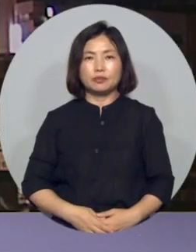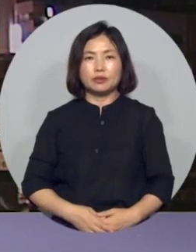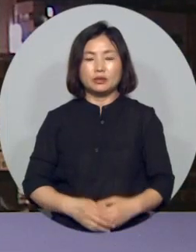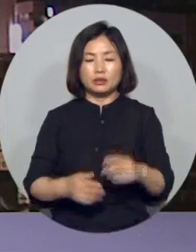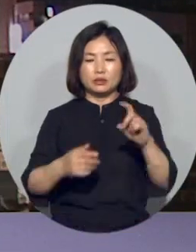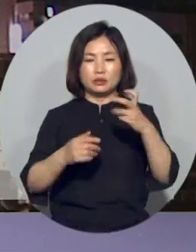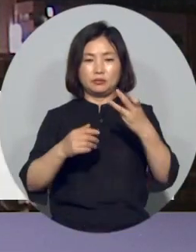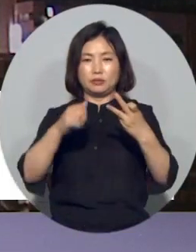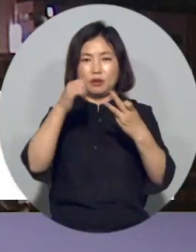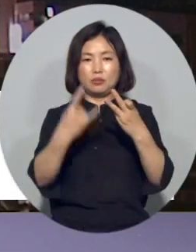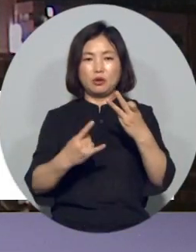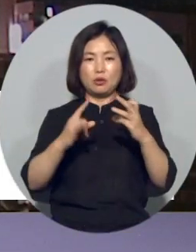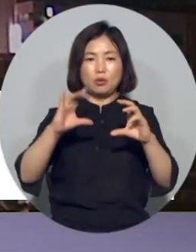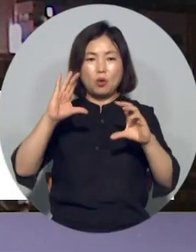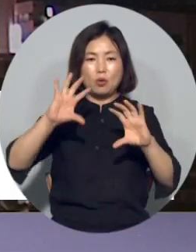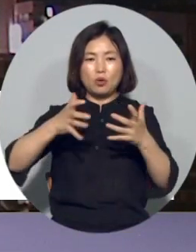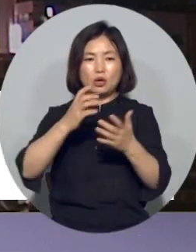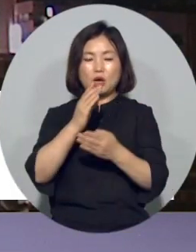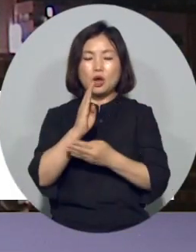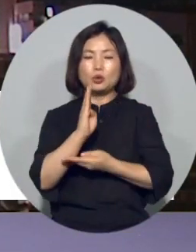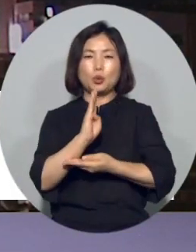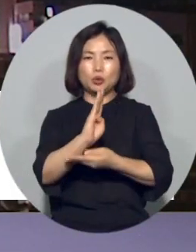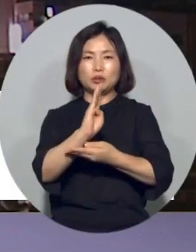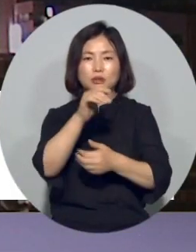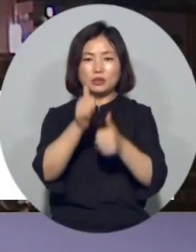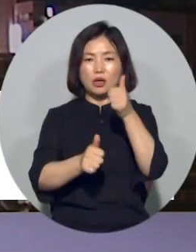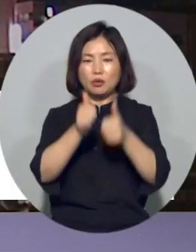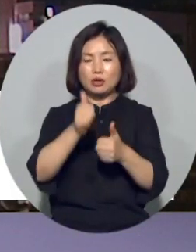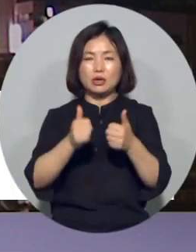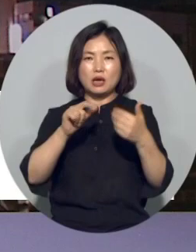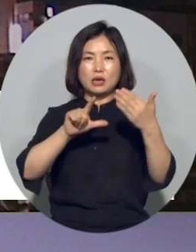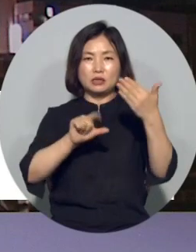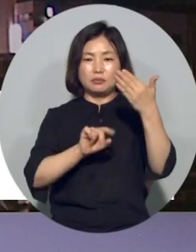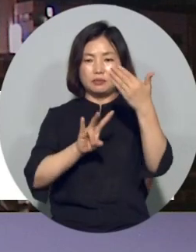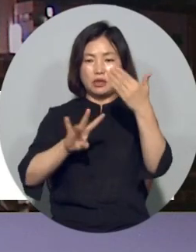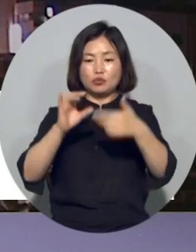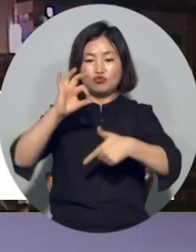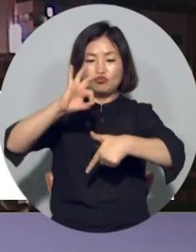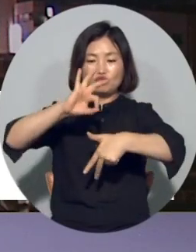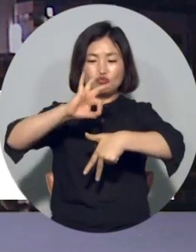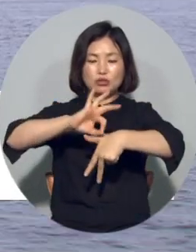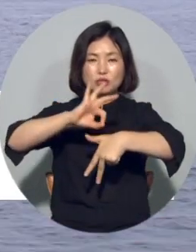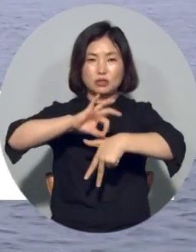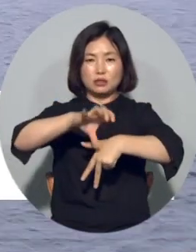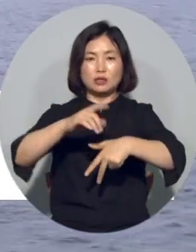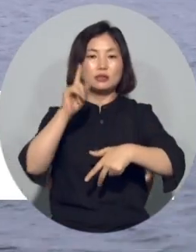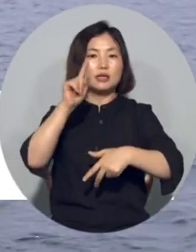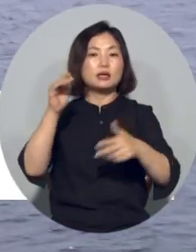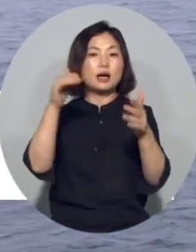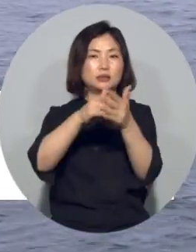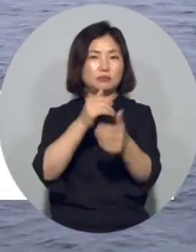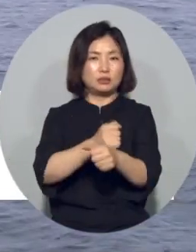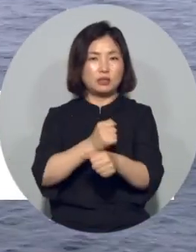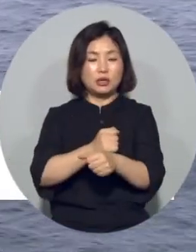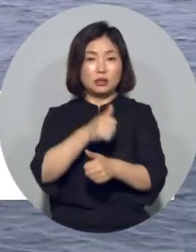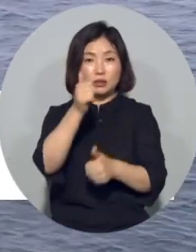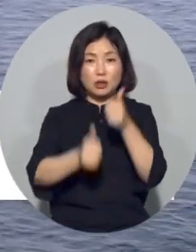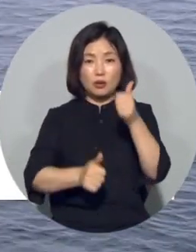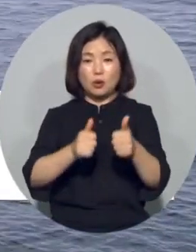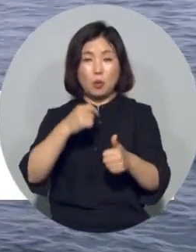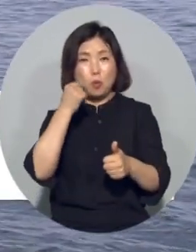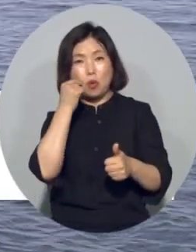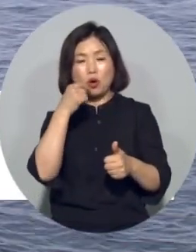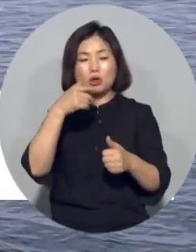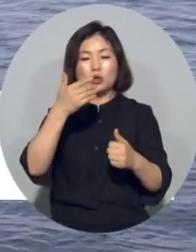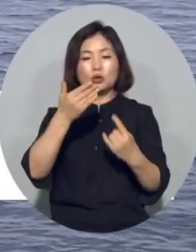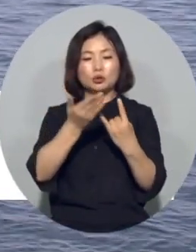제 13회 코리아컵 국제요트대회 가 지난 24일 울진에 서 개막해 내일까지 펼쳐집니다 이 대회의 백미인